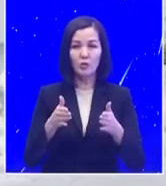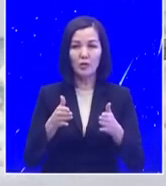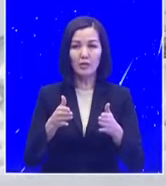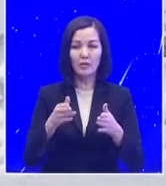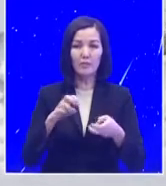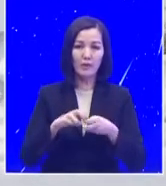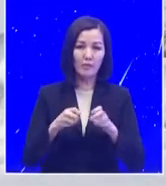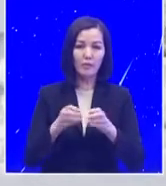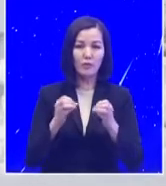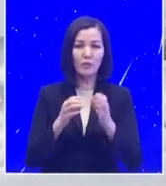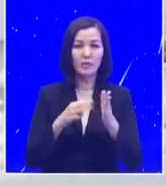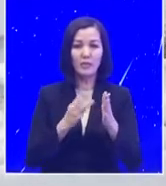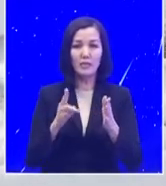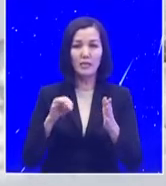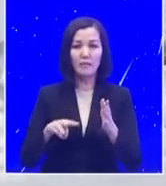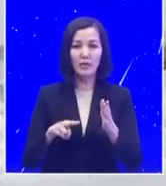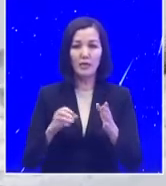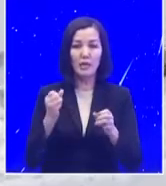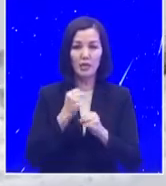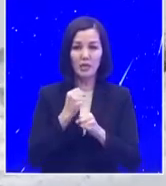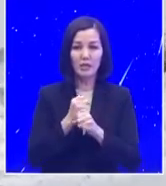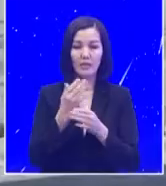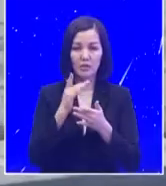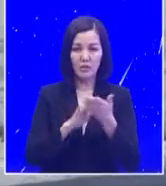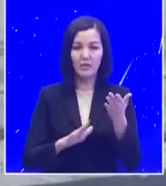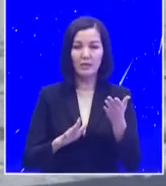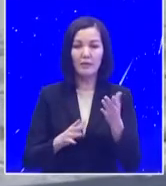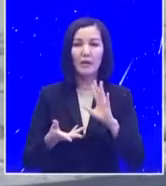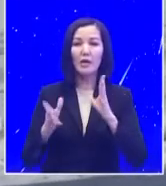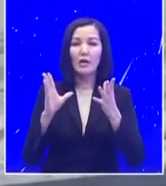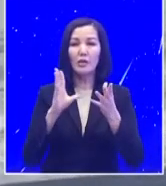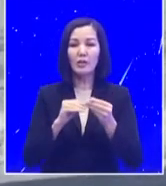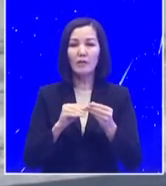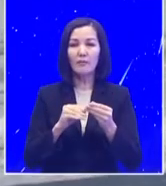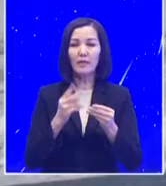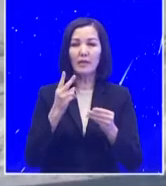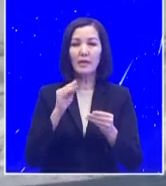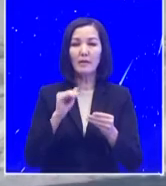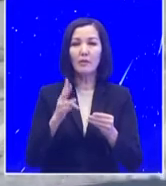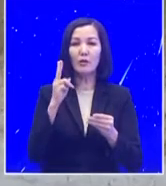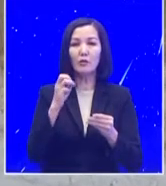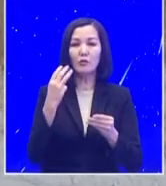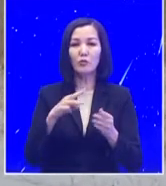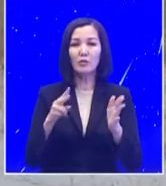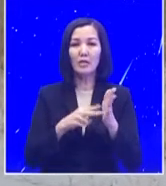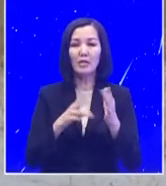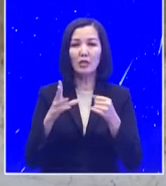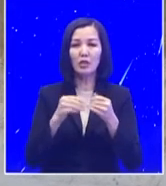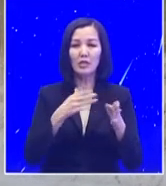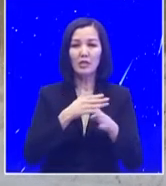кетті, 18 километр былтыр істелінді, биыл ары қарай жалғастырамыз. Жалпы бұл мөлтек ауданда 2232 жер телімі